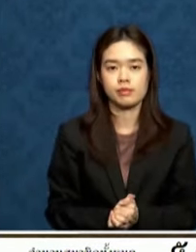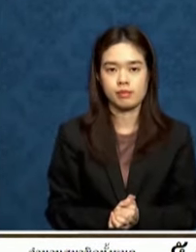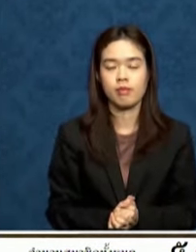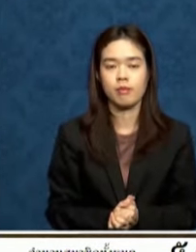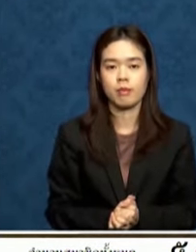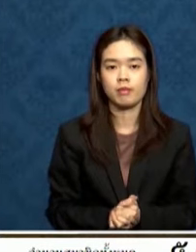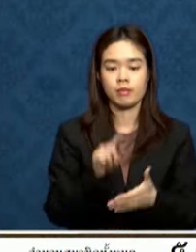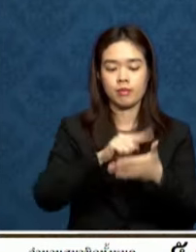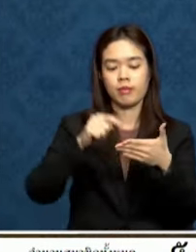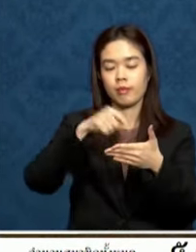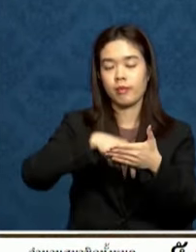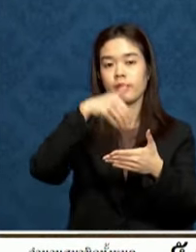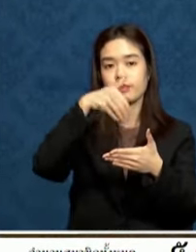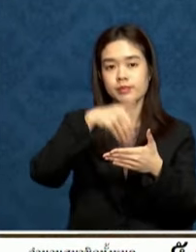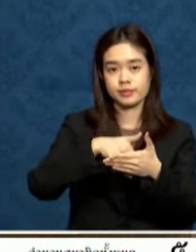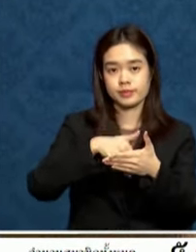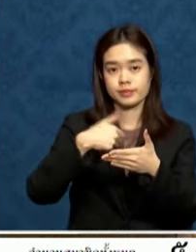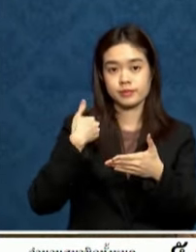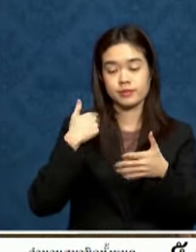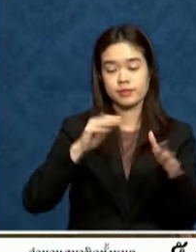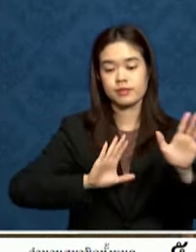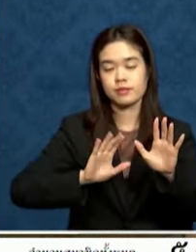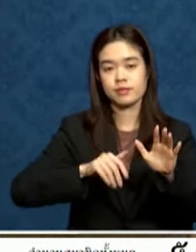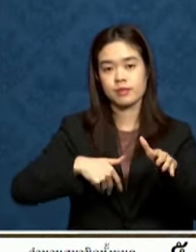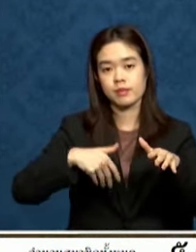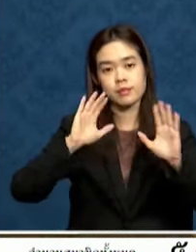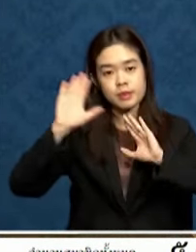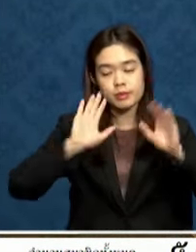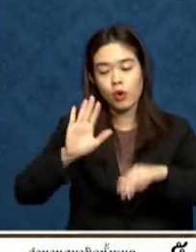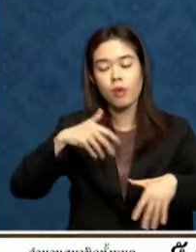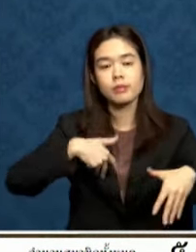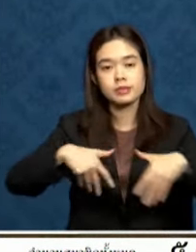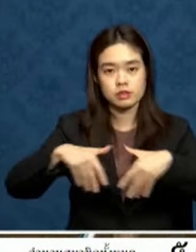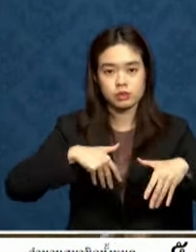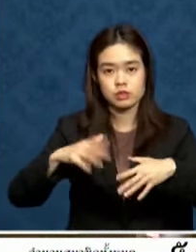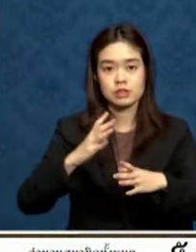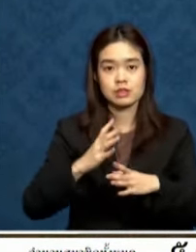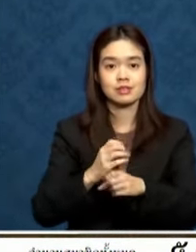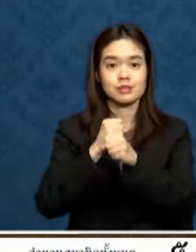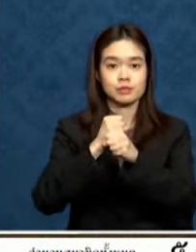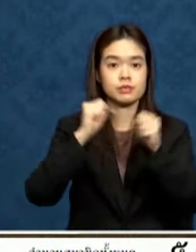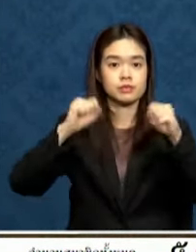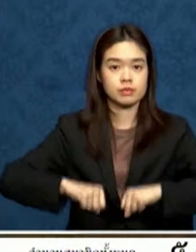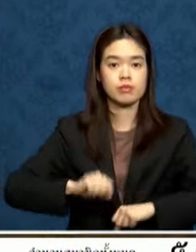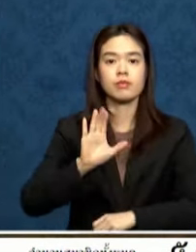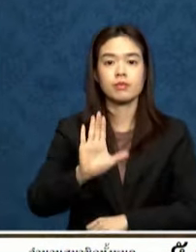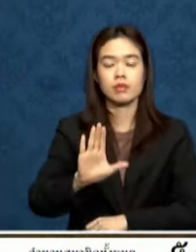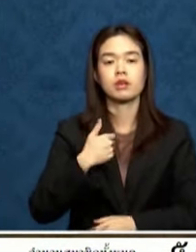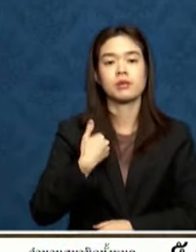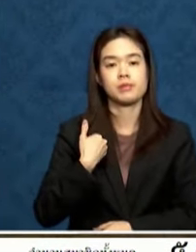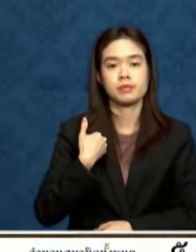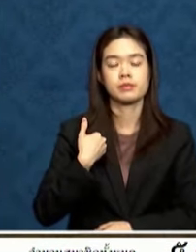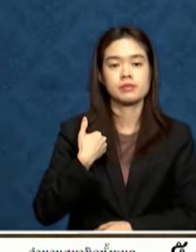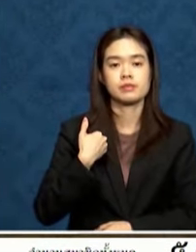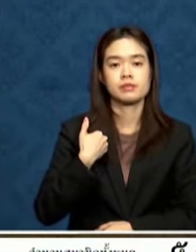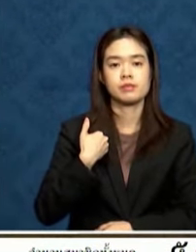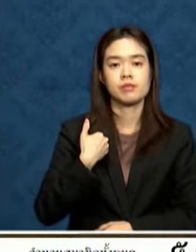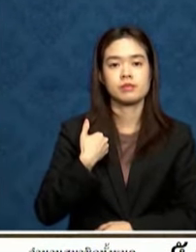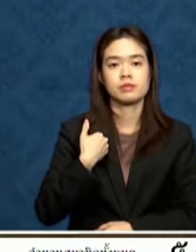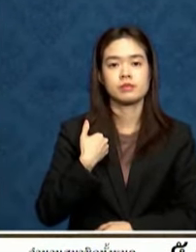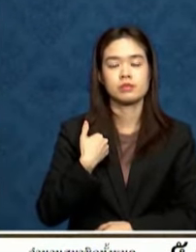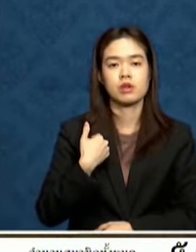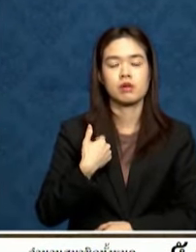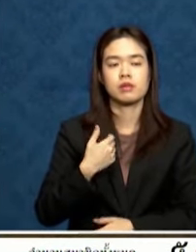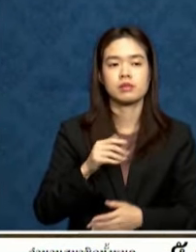ออกเสียงที่จะถือว่ามีข้อยุติในเรื่องที่จัดทำประชามติต้องมีผู้มาใช้สิทธิ์